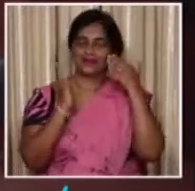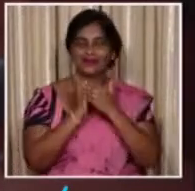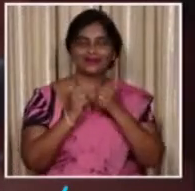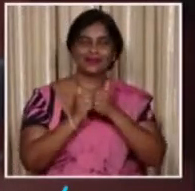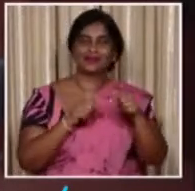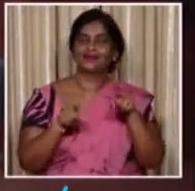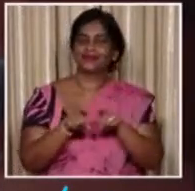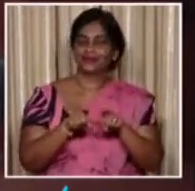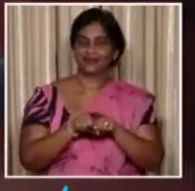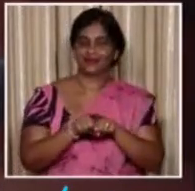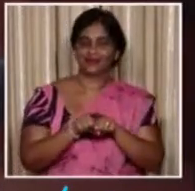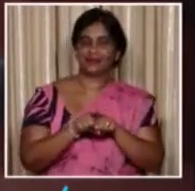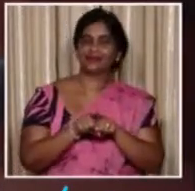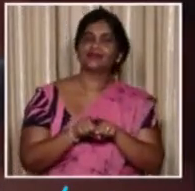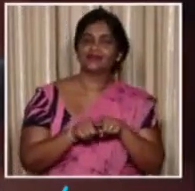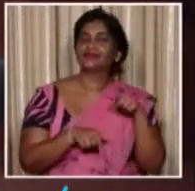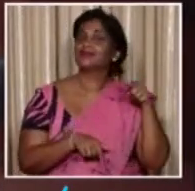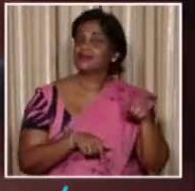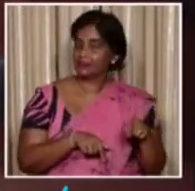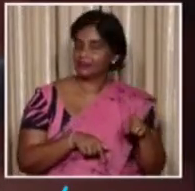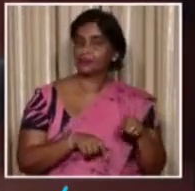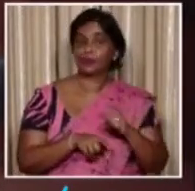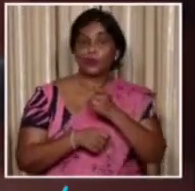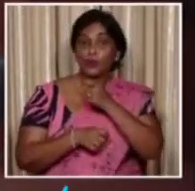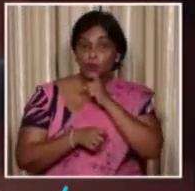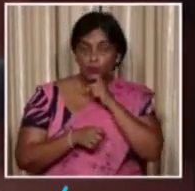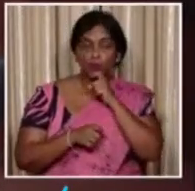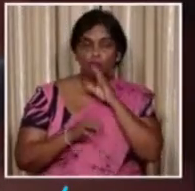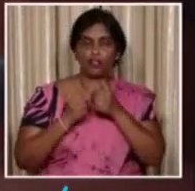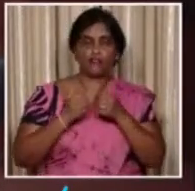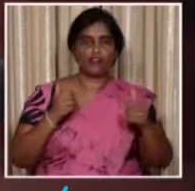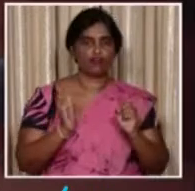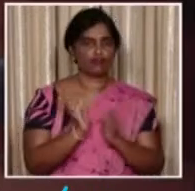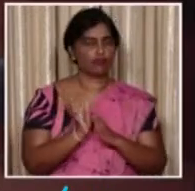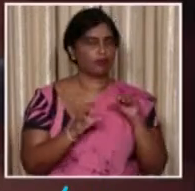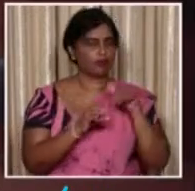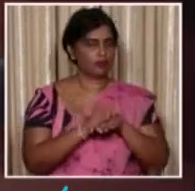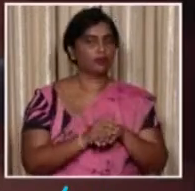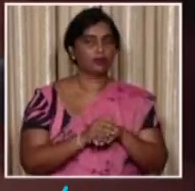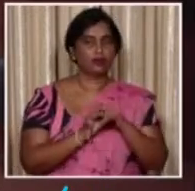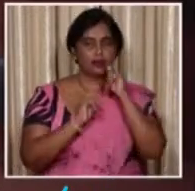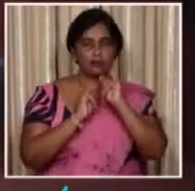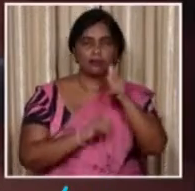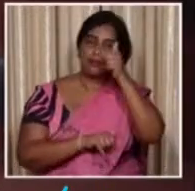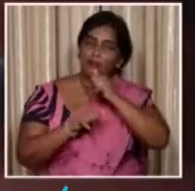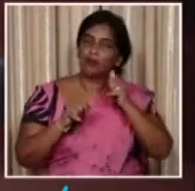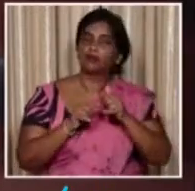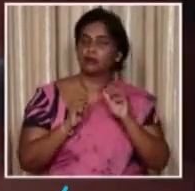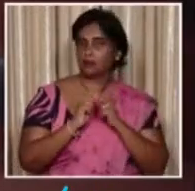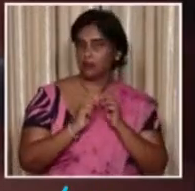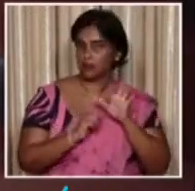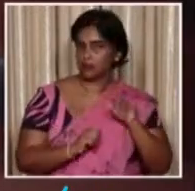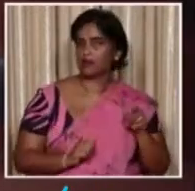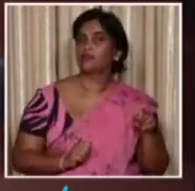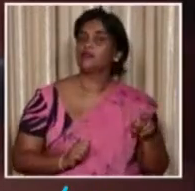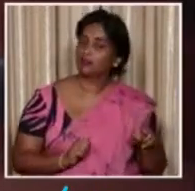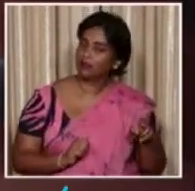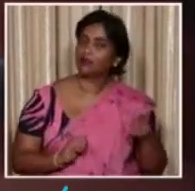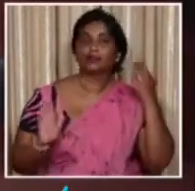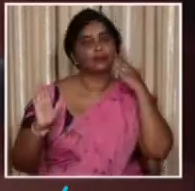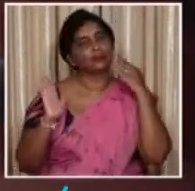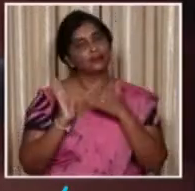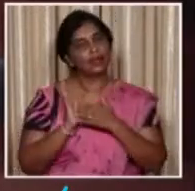නැහැ මේක මේ නඩුව හඬ එතුමා වෙන කමිටුවක් දාන්න වංචා දූෂණ පිළිබඳ ප්‍රශ්න තිබෙනවනම් එයා ඒ